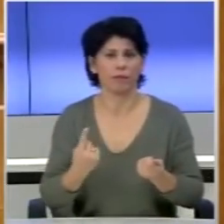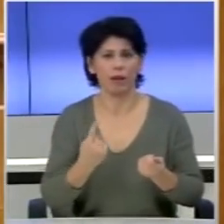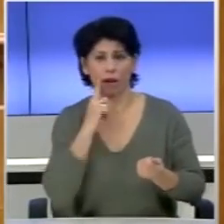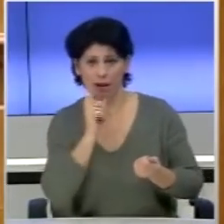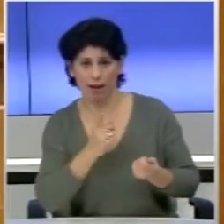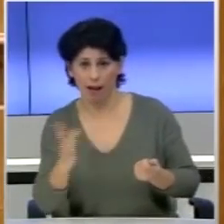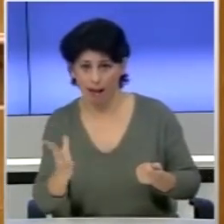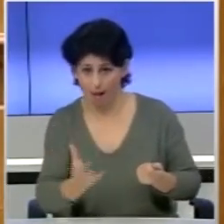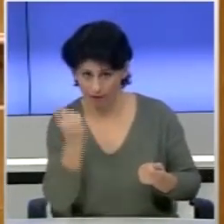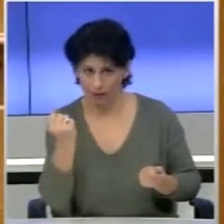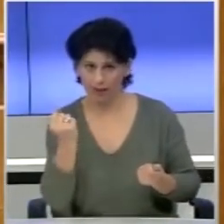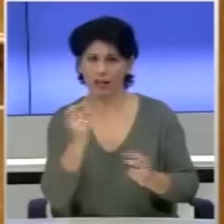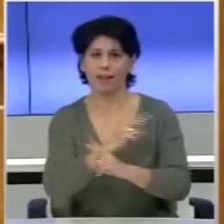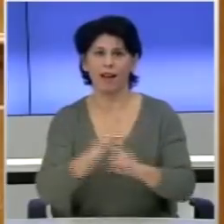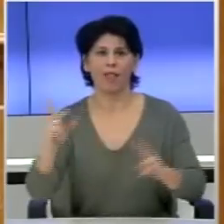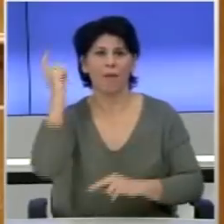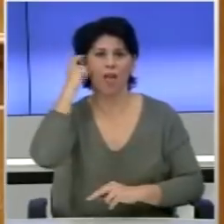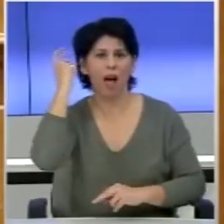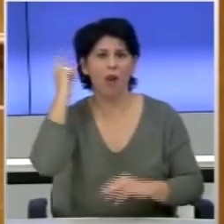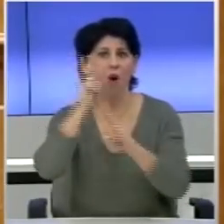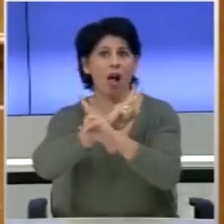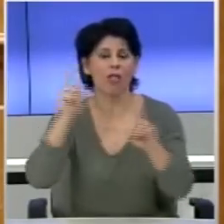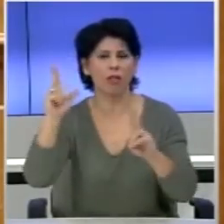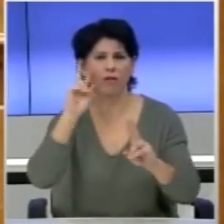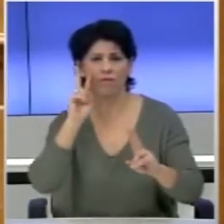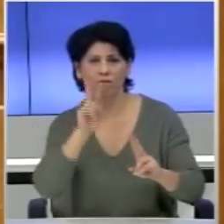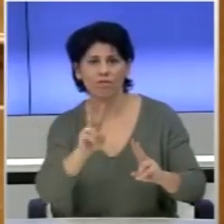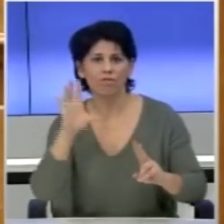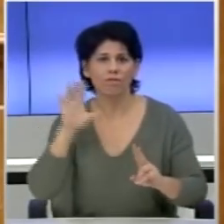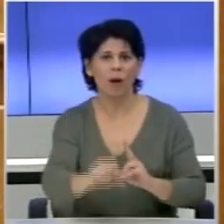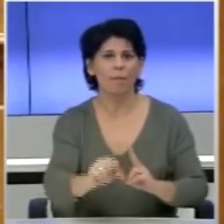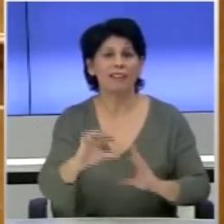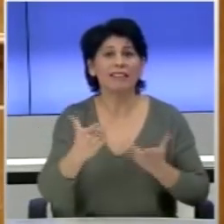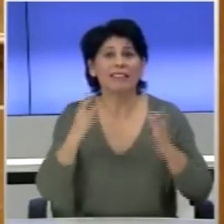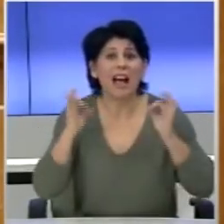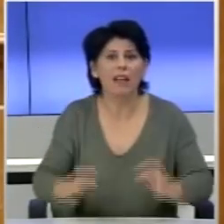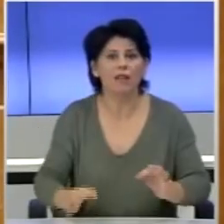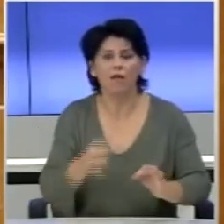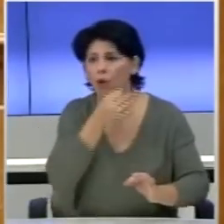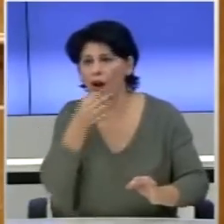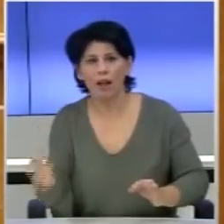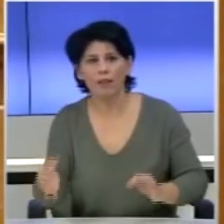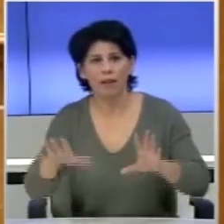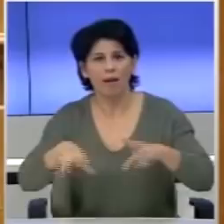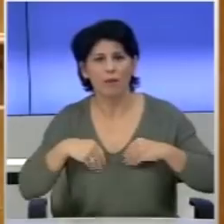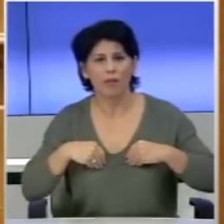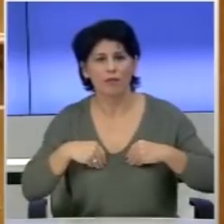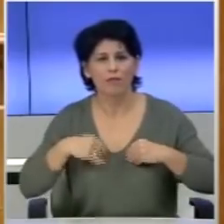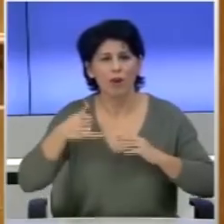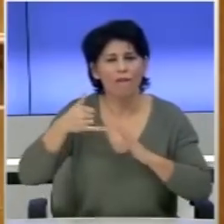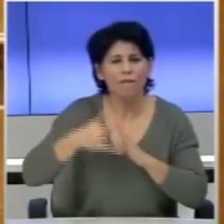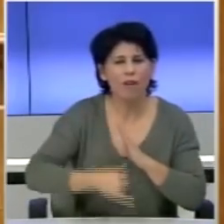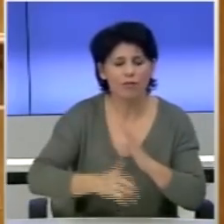με αυστηρότητα και με καθαρό μυαλό τι ακριβώς του λέτε να αποδεχτεί. Δηλαδή την πιο βαθιά